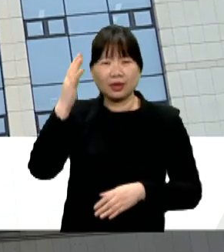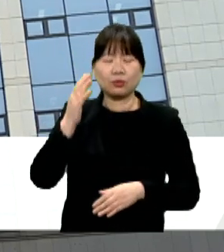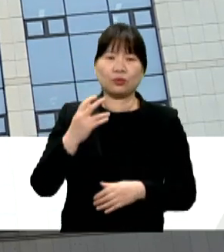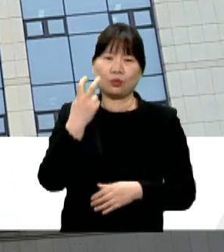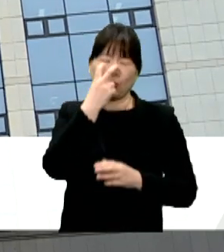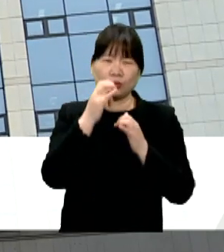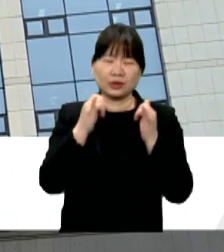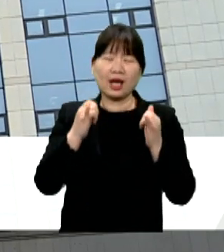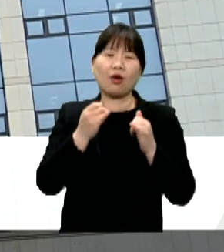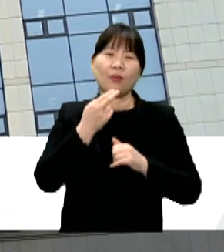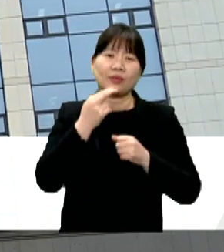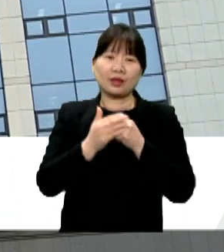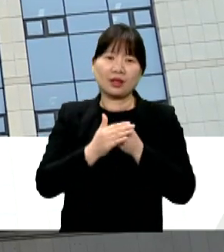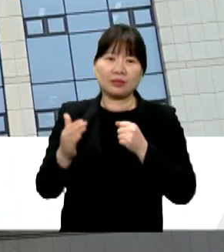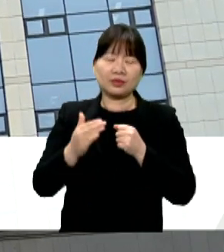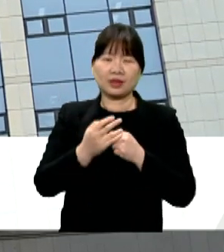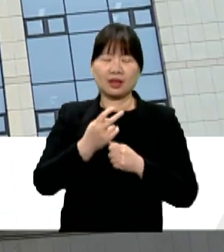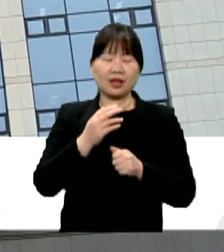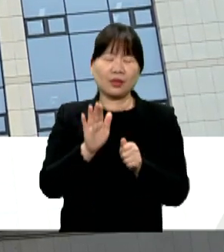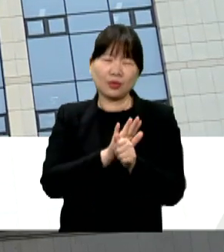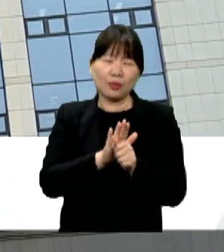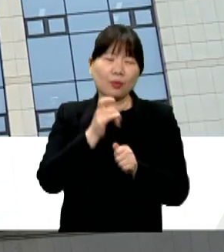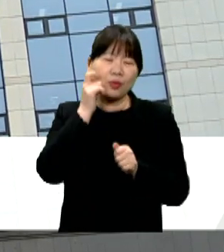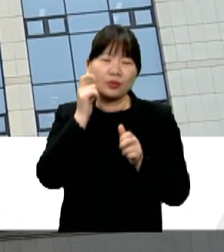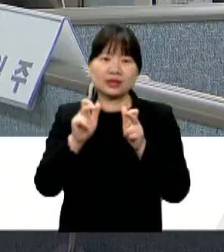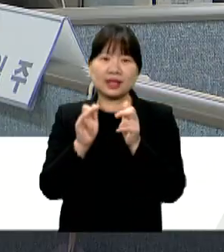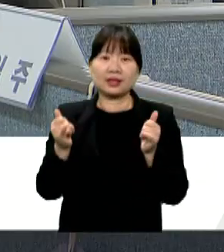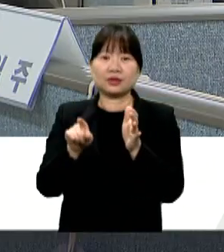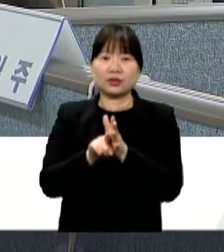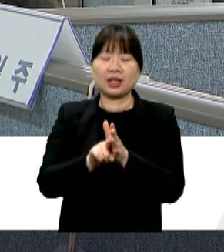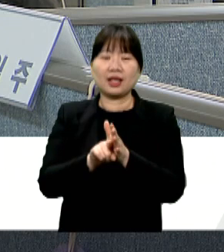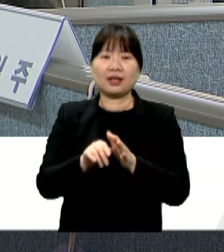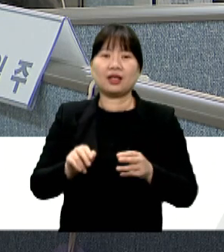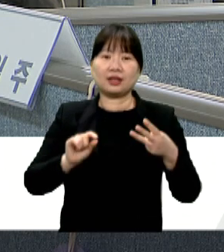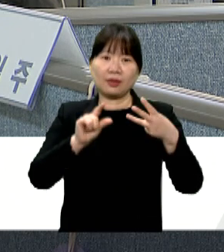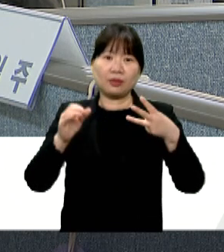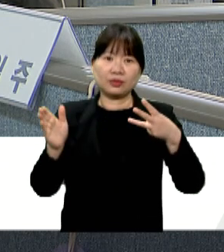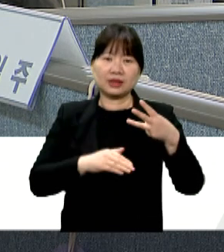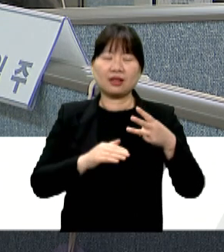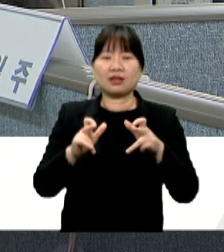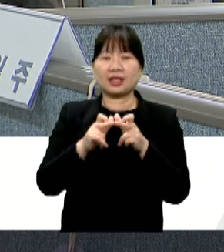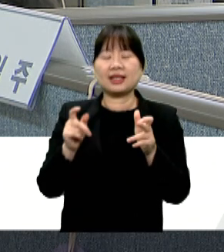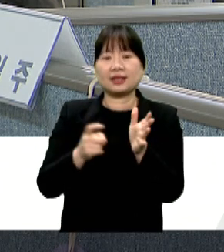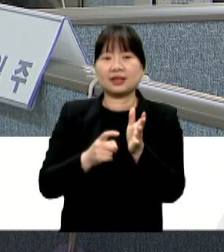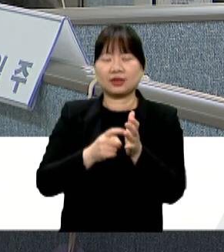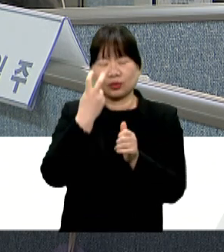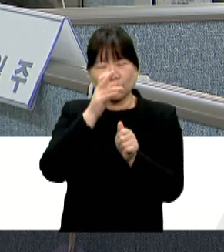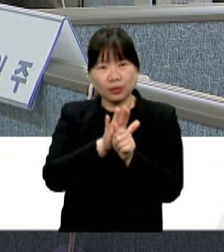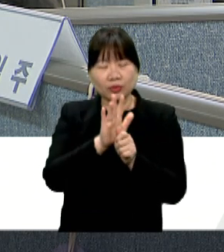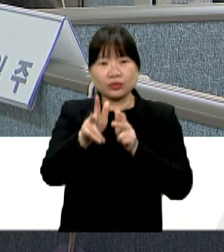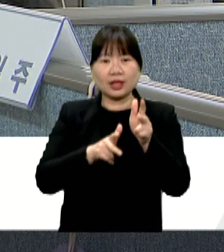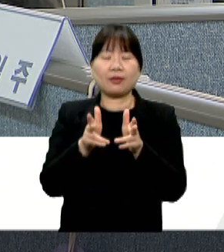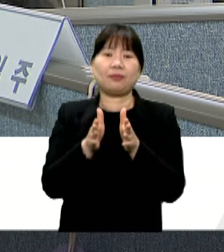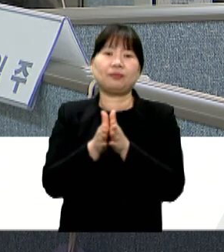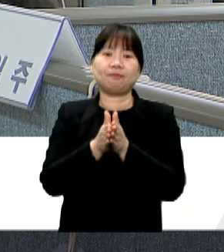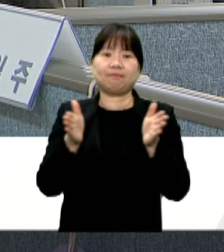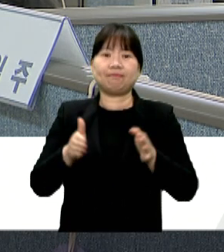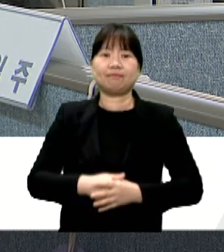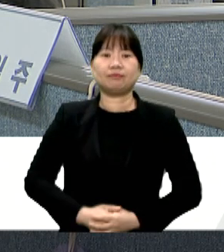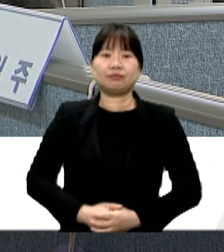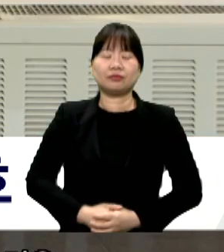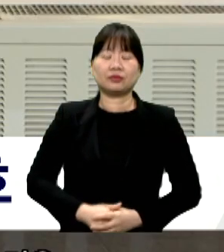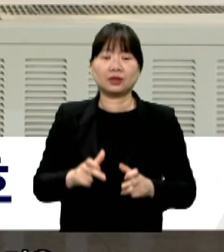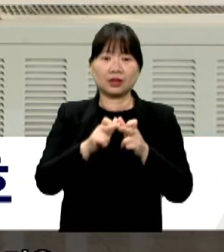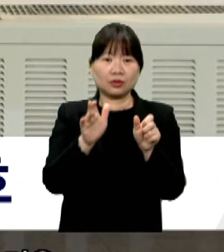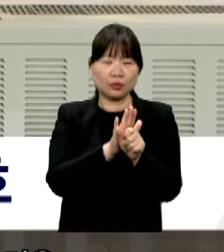안양시는 갑작스러운 보호자의 부재로 돌봄 공백이 생긴 장애인을 위해 이달부터 장애인 긴급 돌봄 사업을 추진하기로